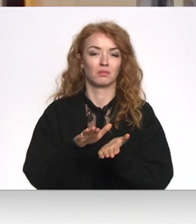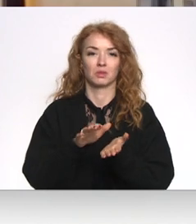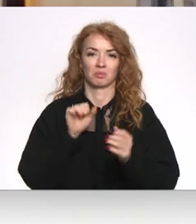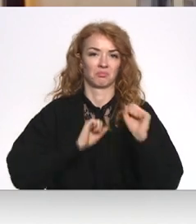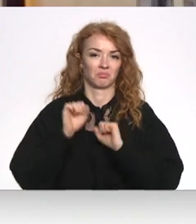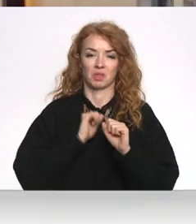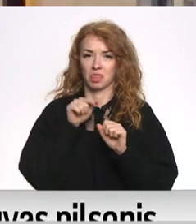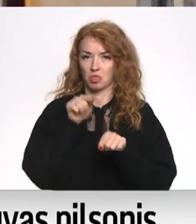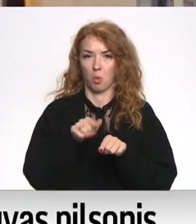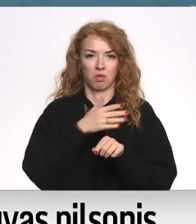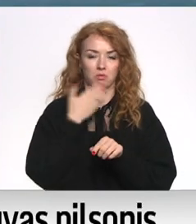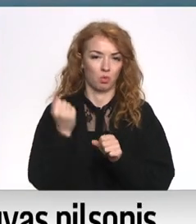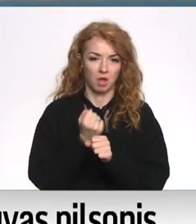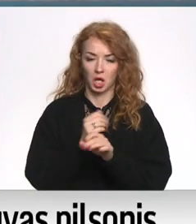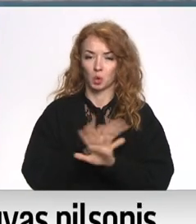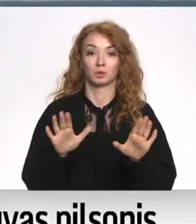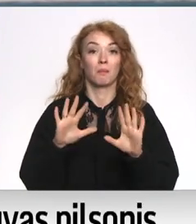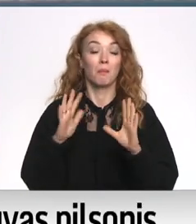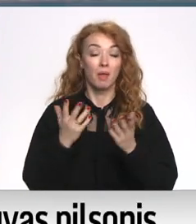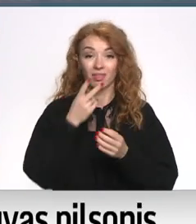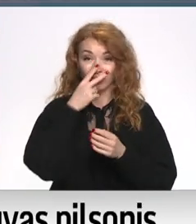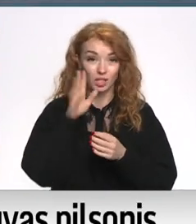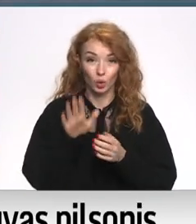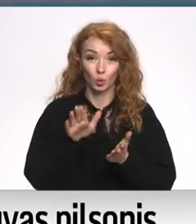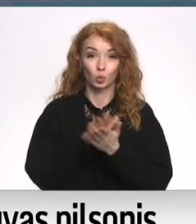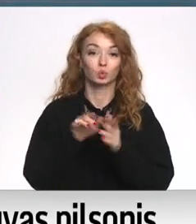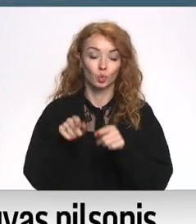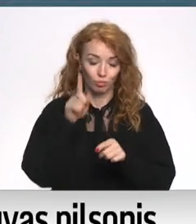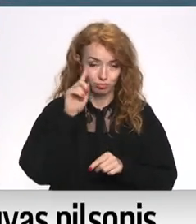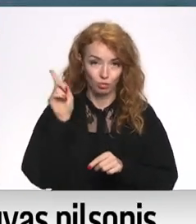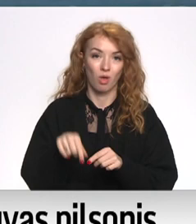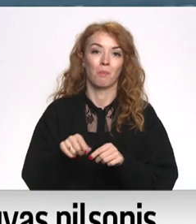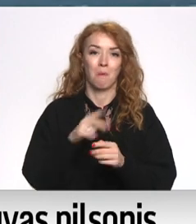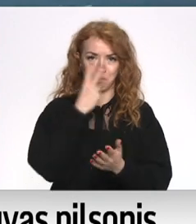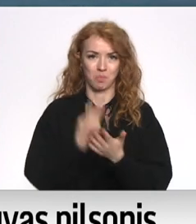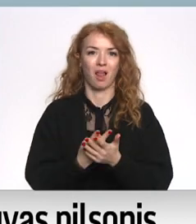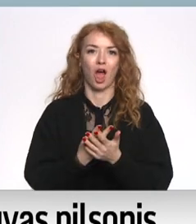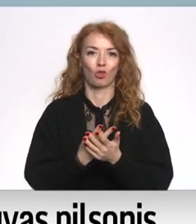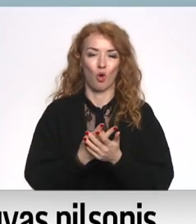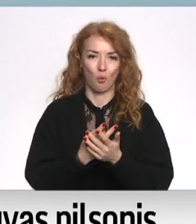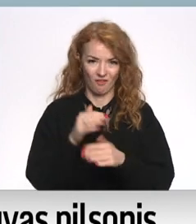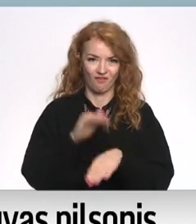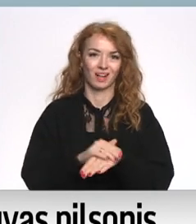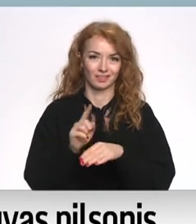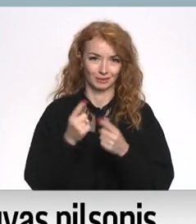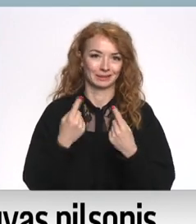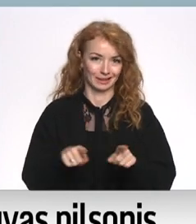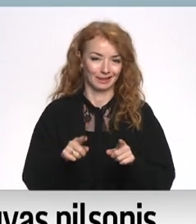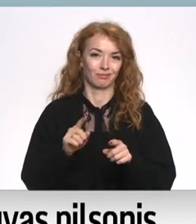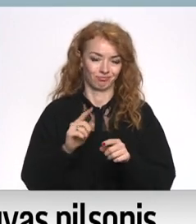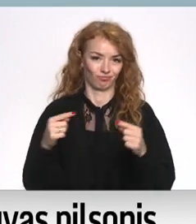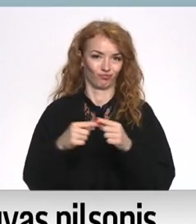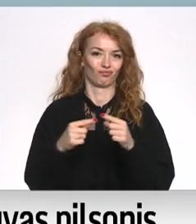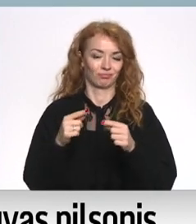ka viņa to nav darījusi. Bet neskatoties uz to, protams, pierādījumi liecina par pretējo, un mums